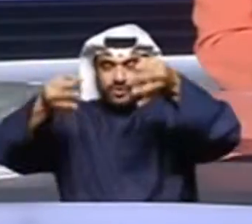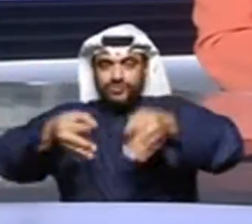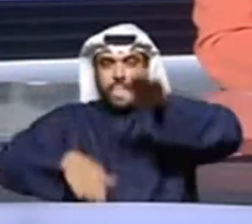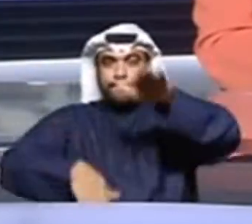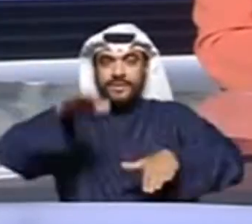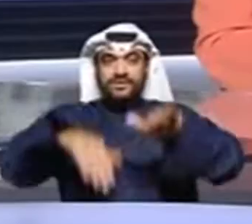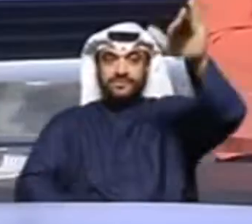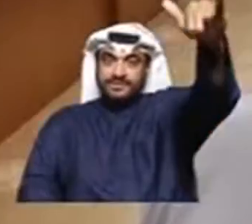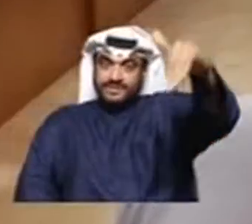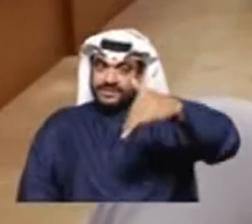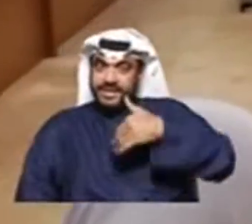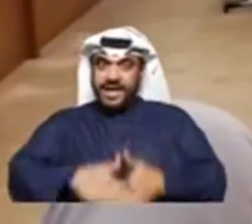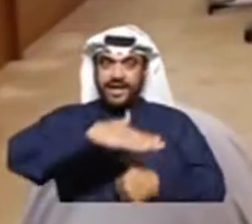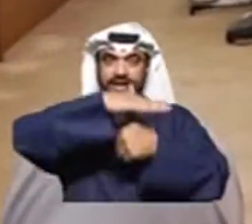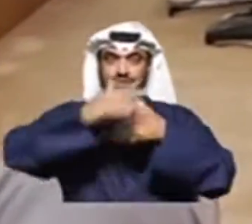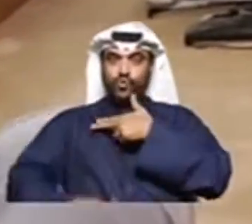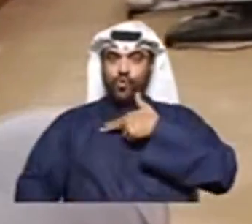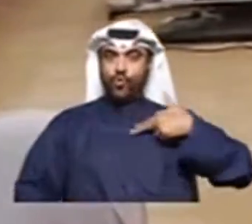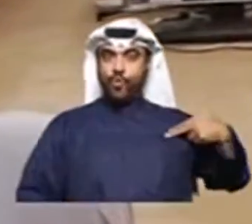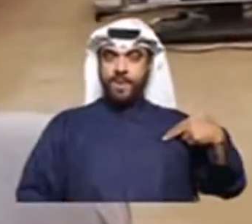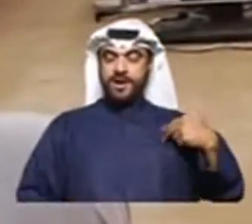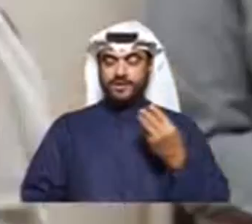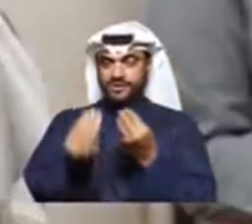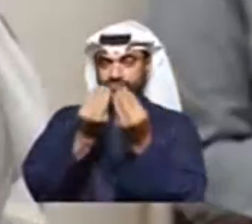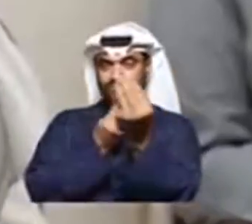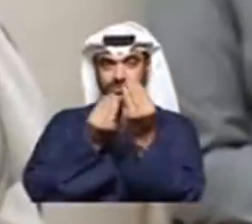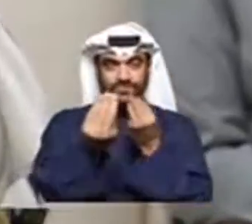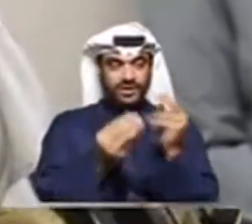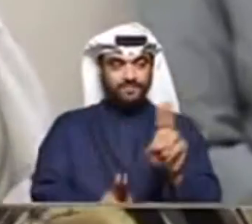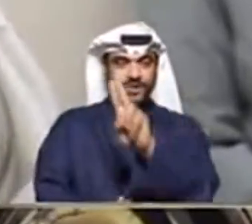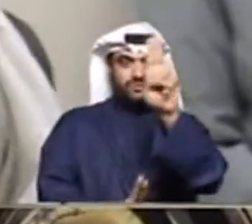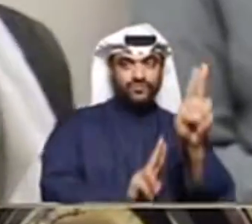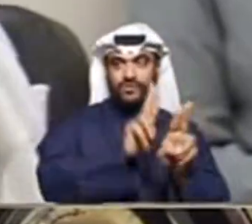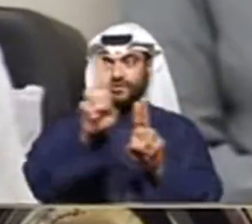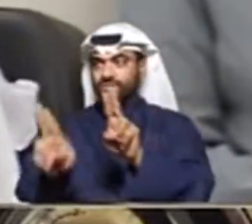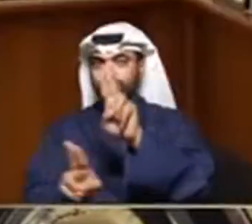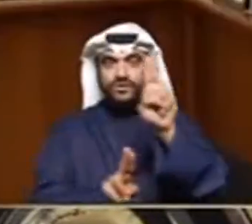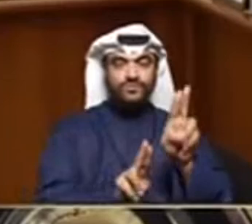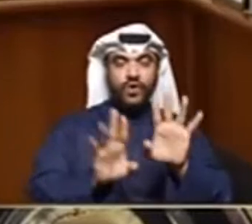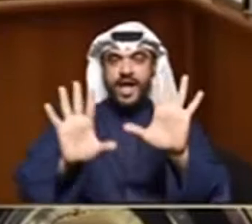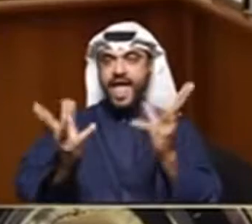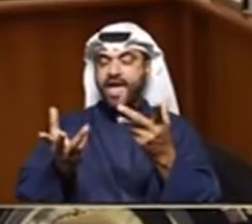جابر المبارك الحمد الصباح، حيث تمت مناقشة أهم الموضوعات التي رصدتها اللجنة.